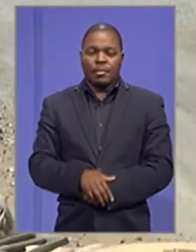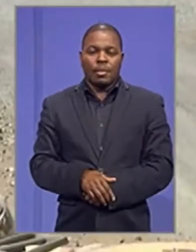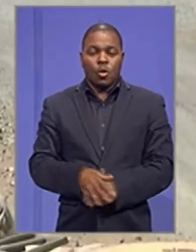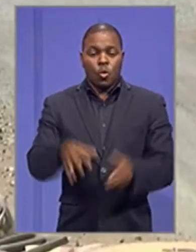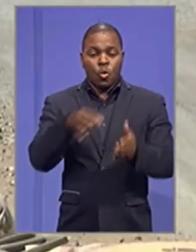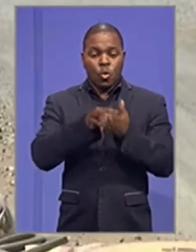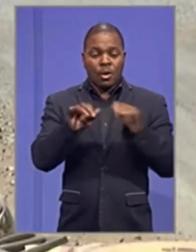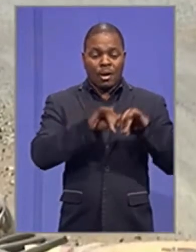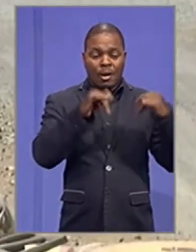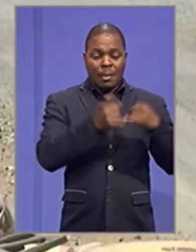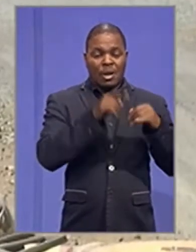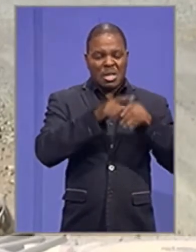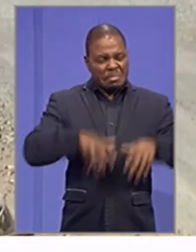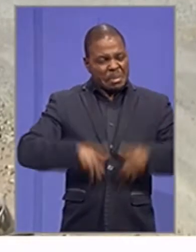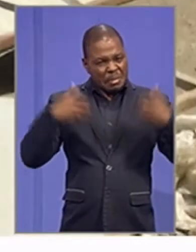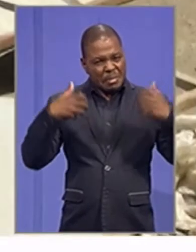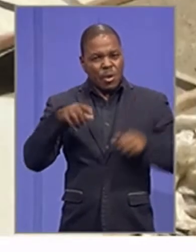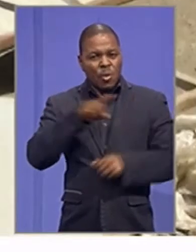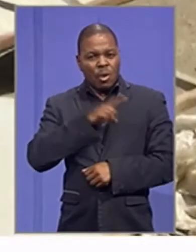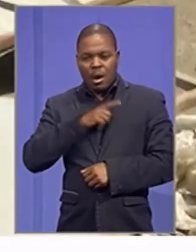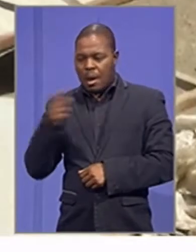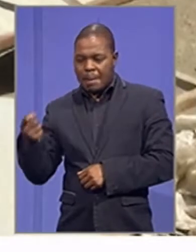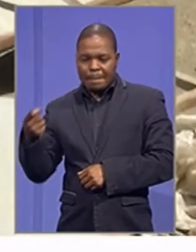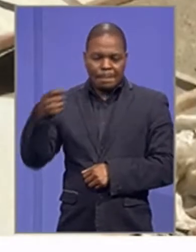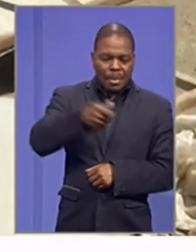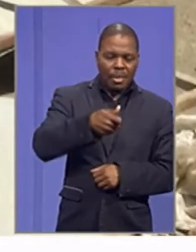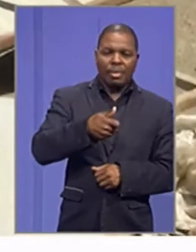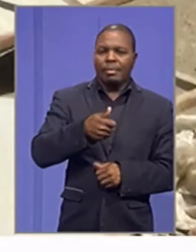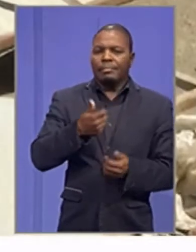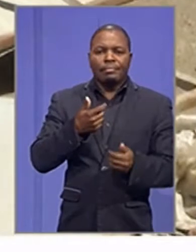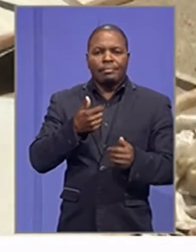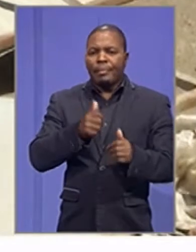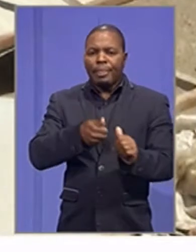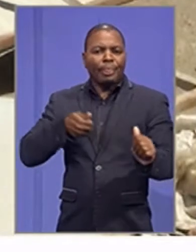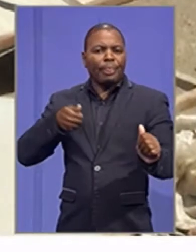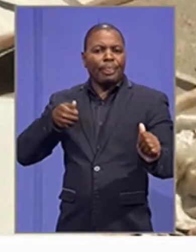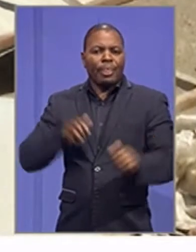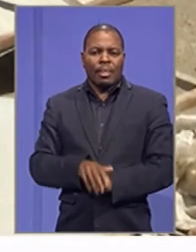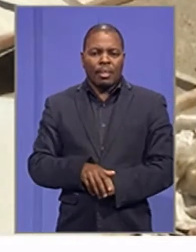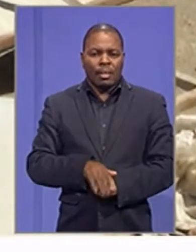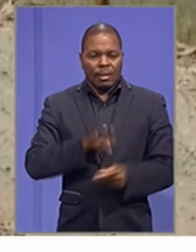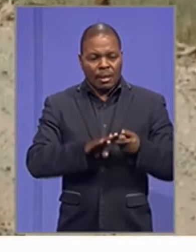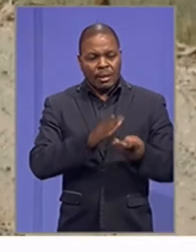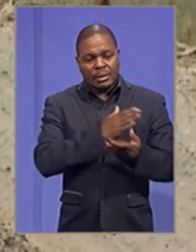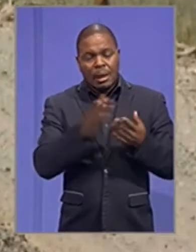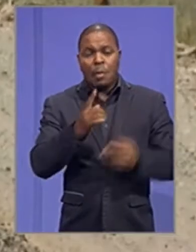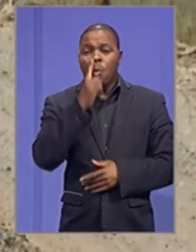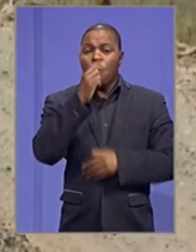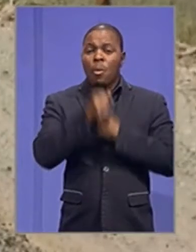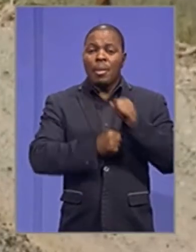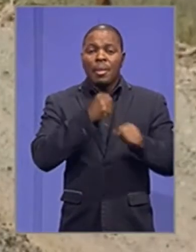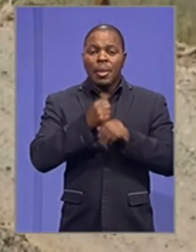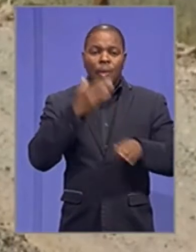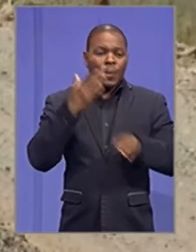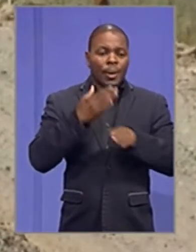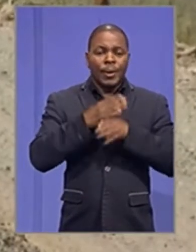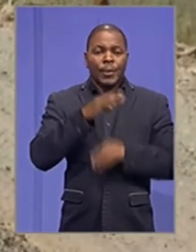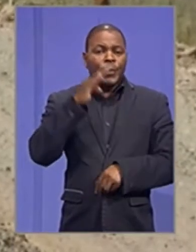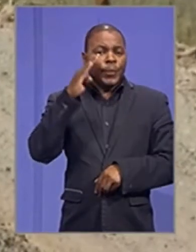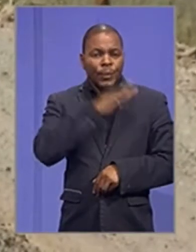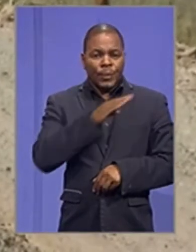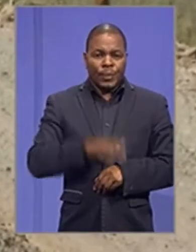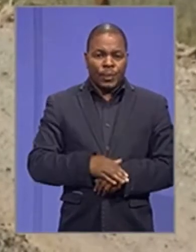Borakontraka ba lebogale morago ga go diegiswa ga ditefo tsa bona. Ba bangwe ba na le nako ya go lekana le ngwaga ba sa šome. Diphapang